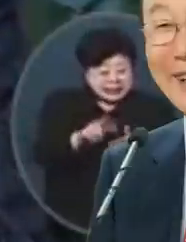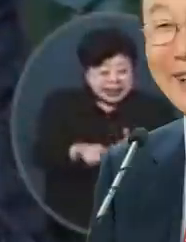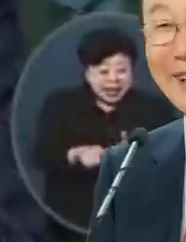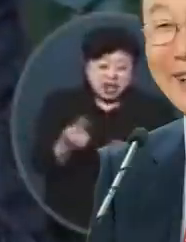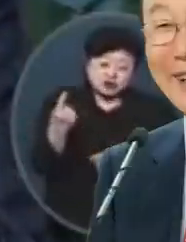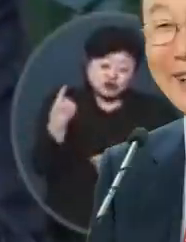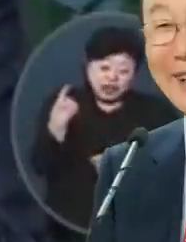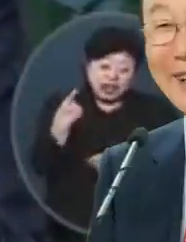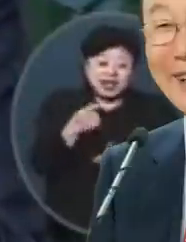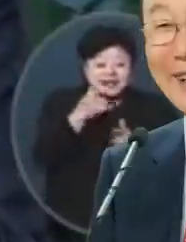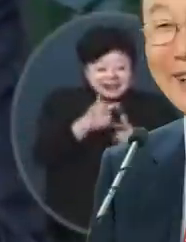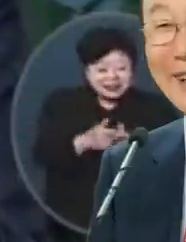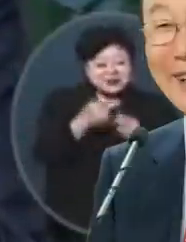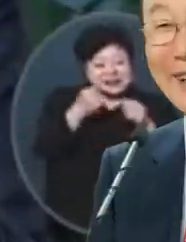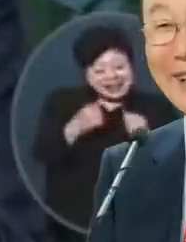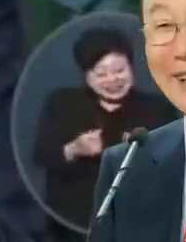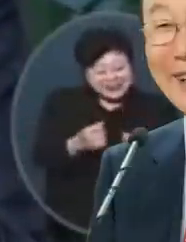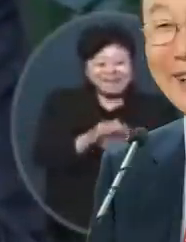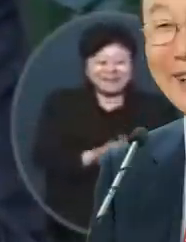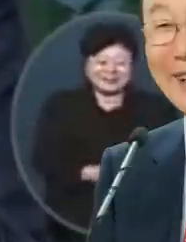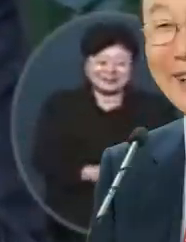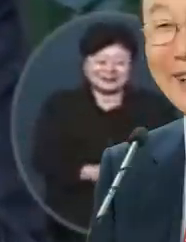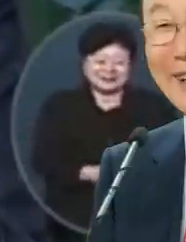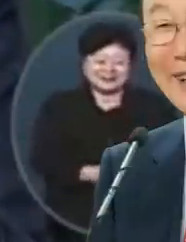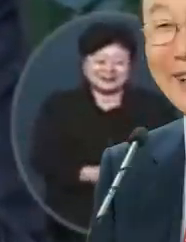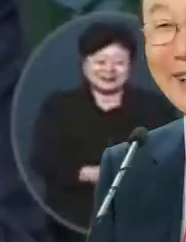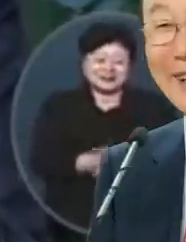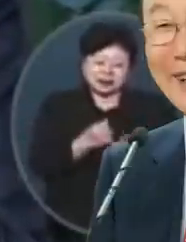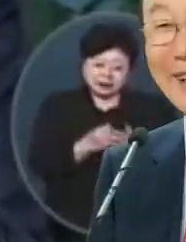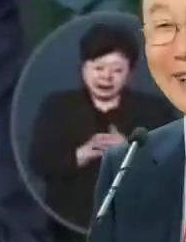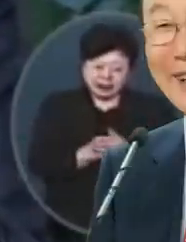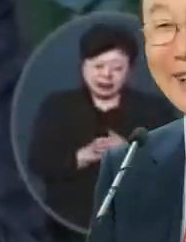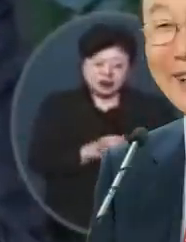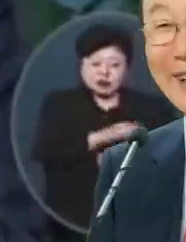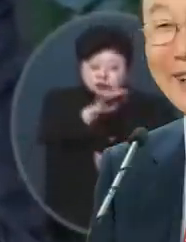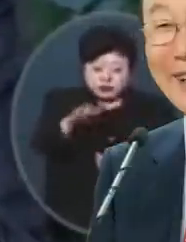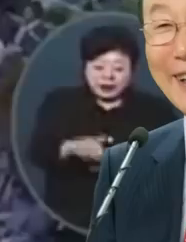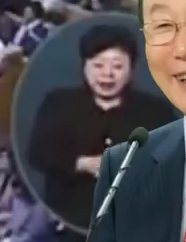배후에 예수님이 계십니다. 그러므로 우리는